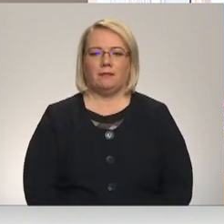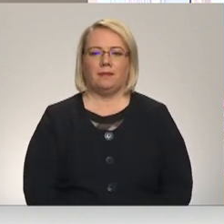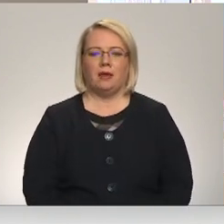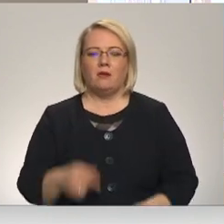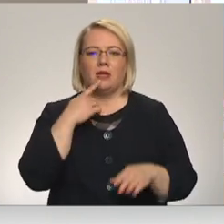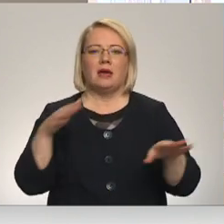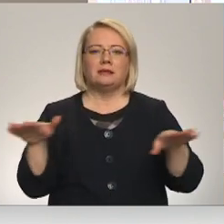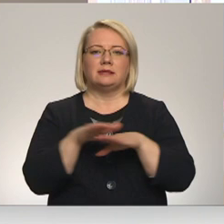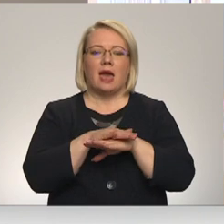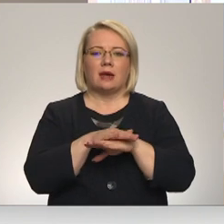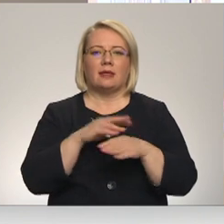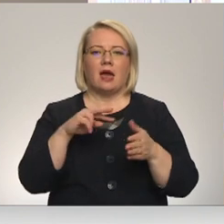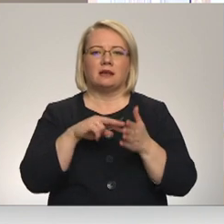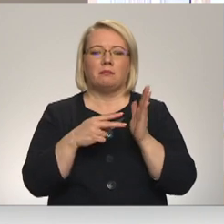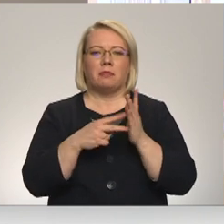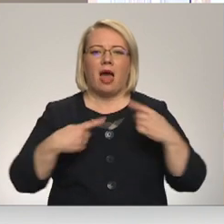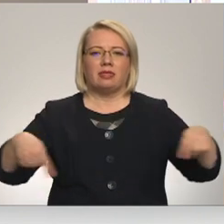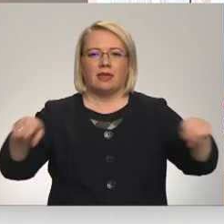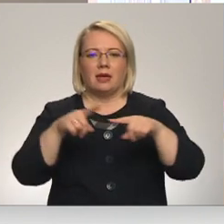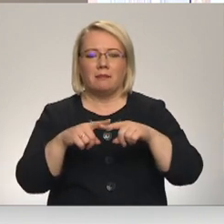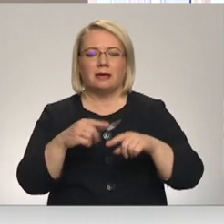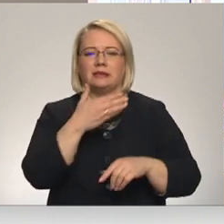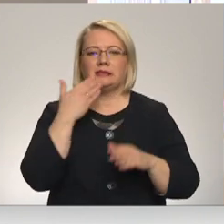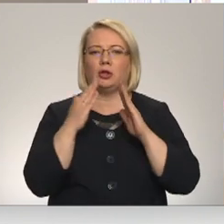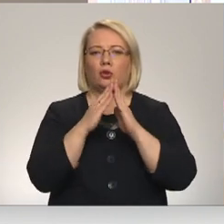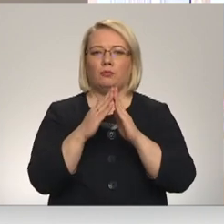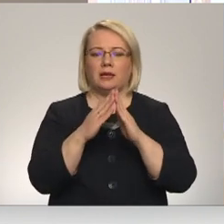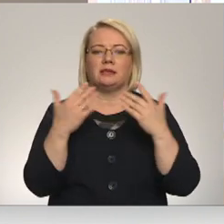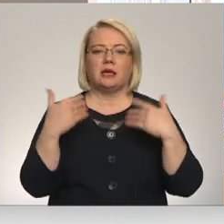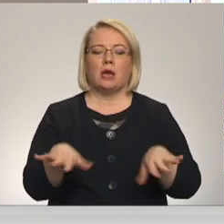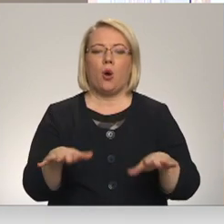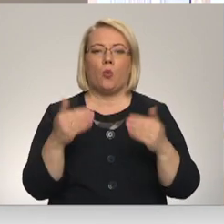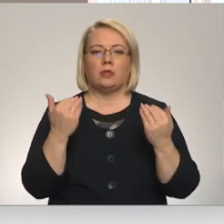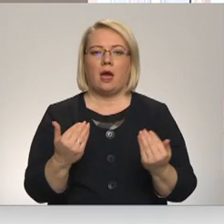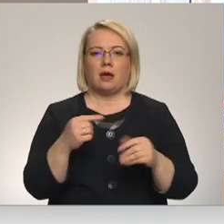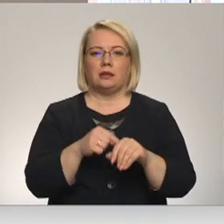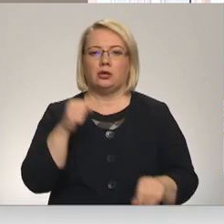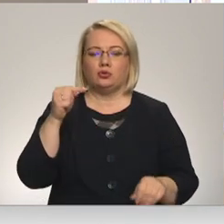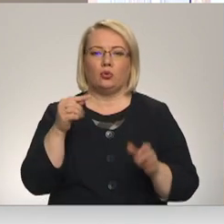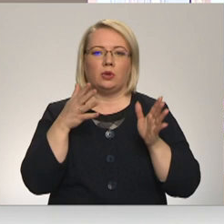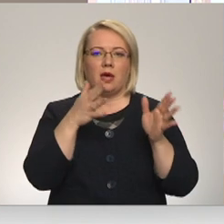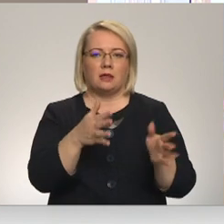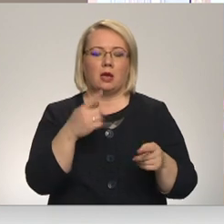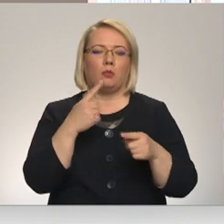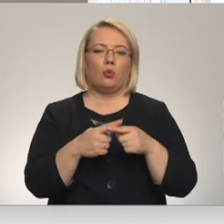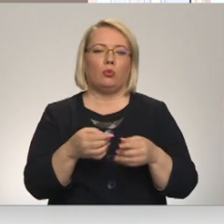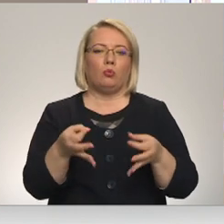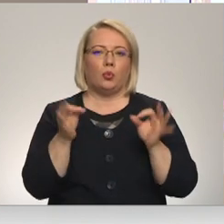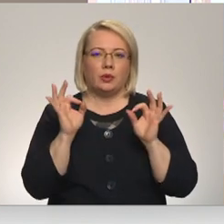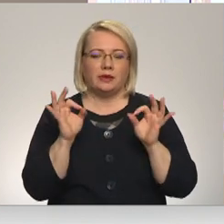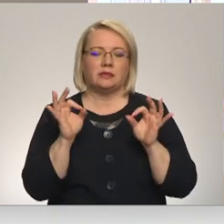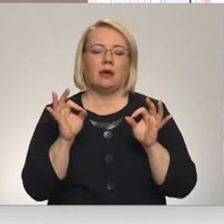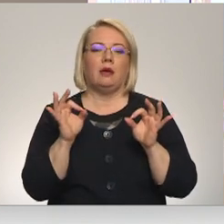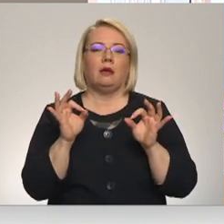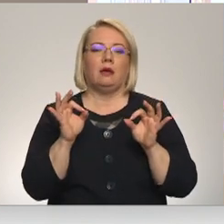Sektās platības, tātad siltumnīcas, kur jau šobrīd jau izjūt to ietekmi un būtiski, tā